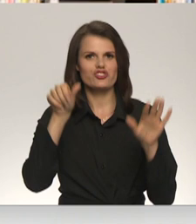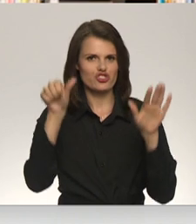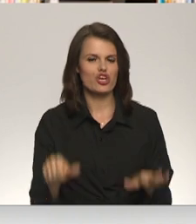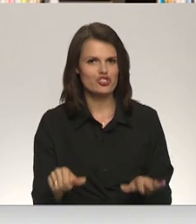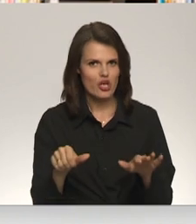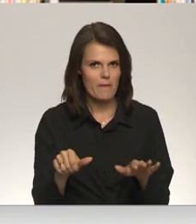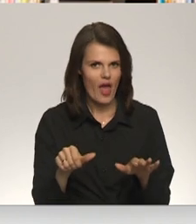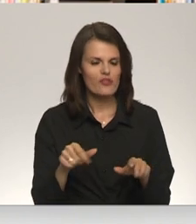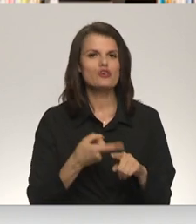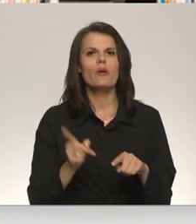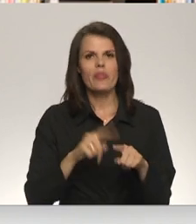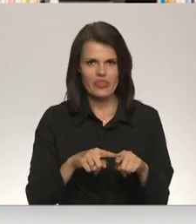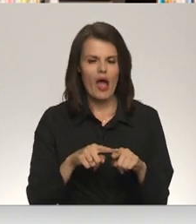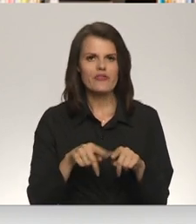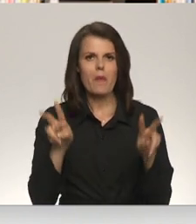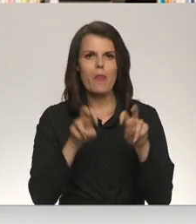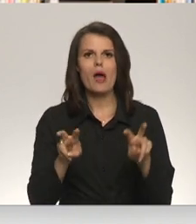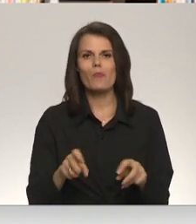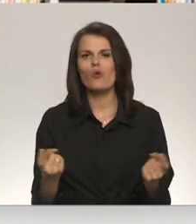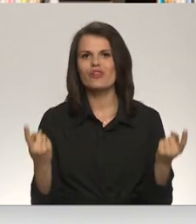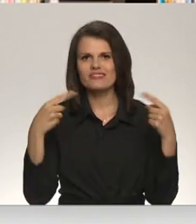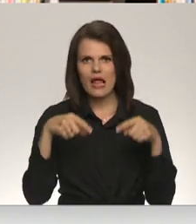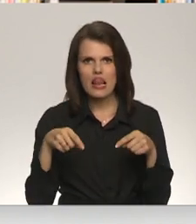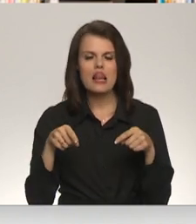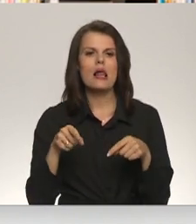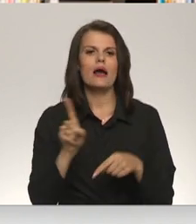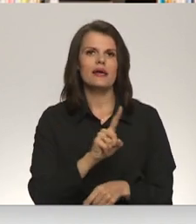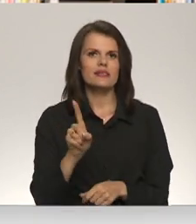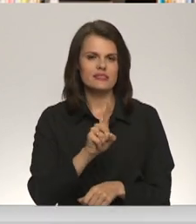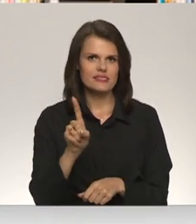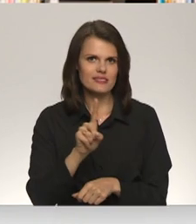6 mēnešiem, tad šis pārbaudas laiks ir